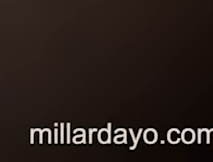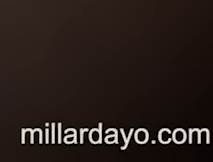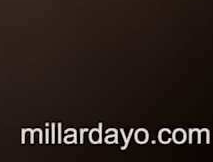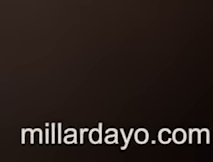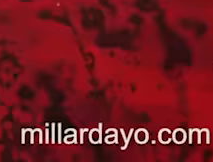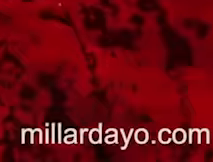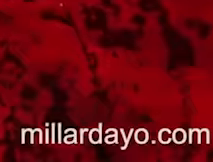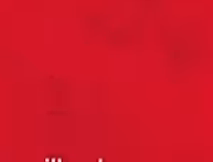Sana